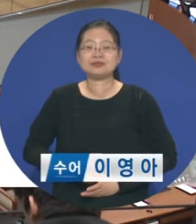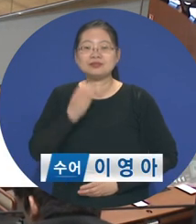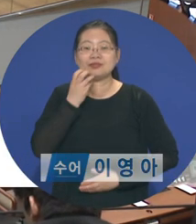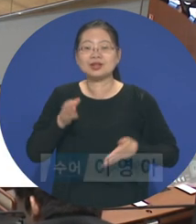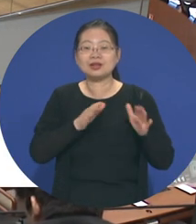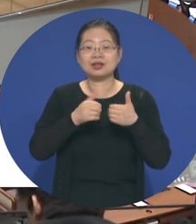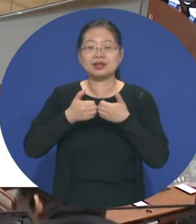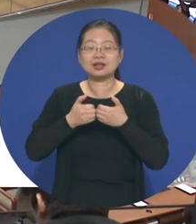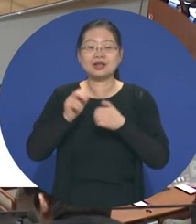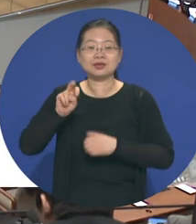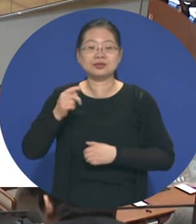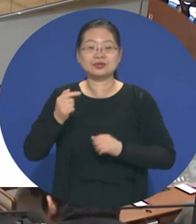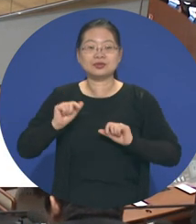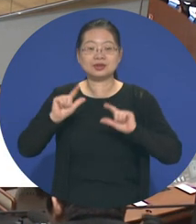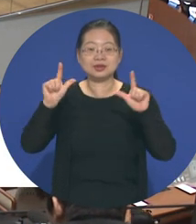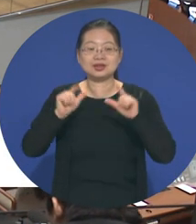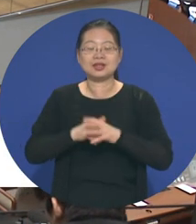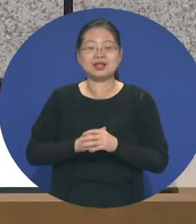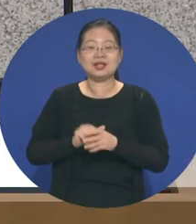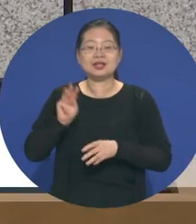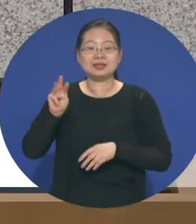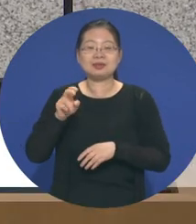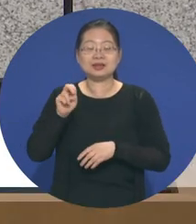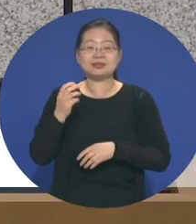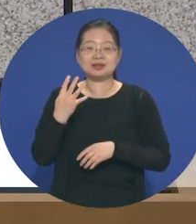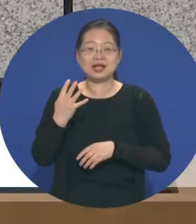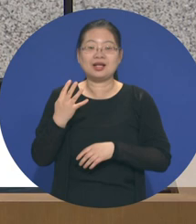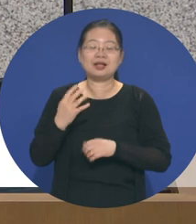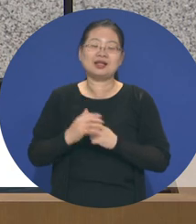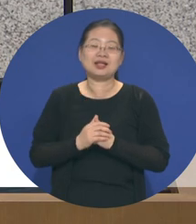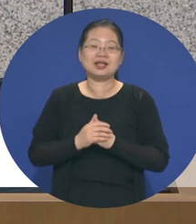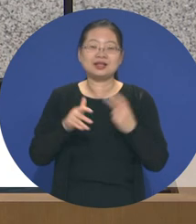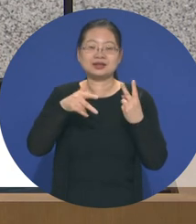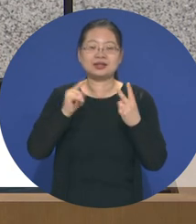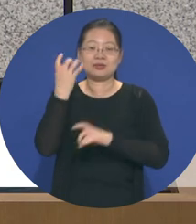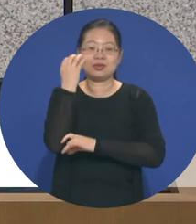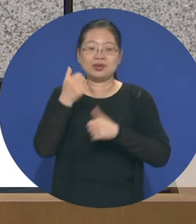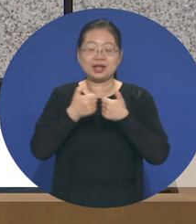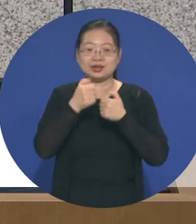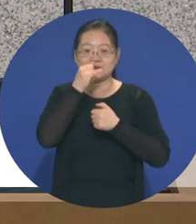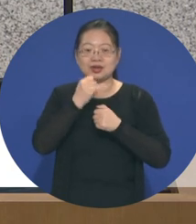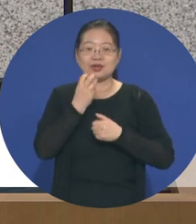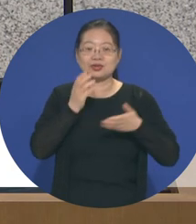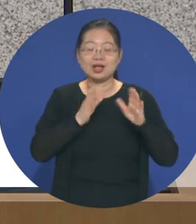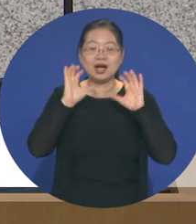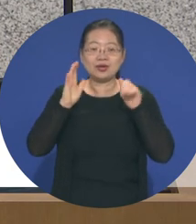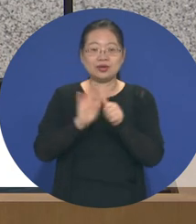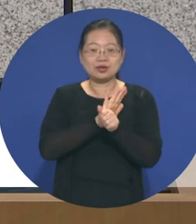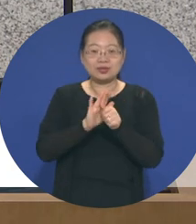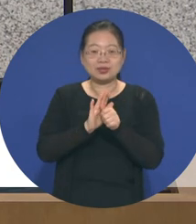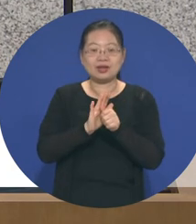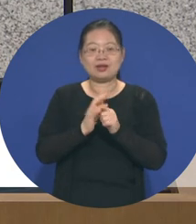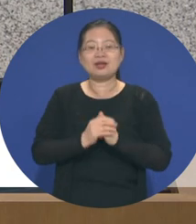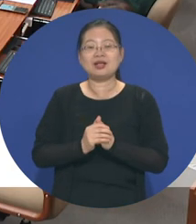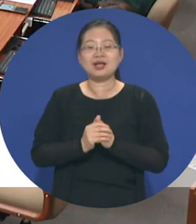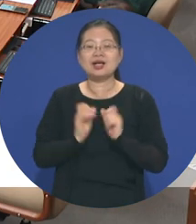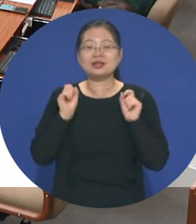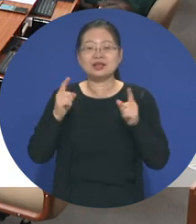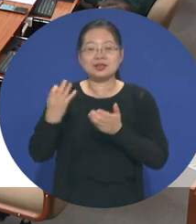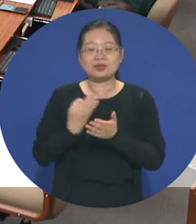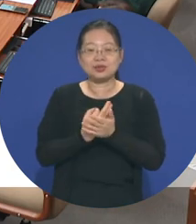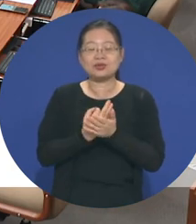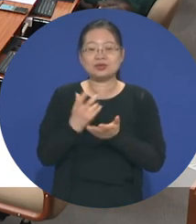경기도 회는 지난 26일 제 374 임시회 제 2차 본회를 열고 경기도 아동돌봄 기회 소득 지급 조례안을